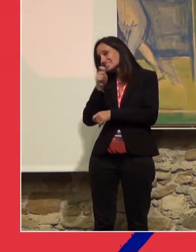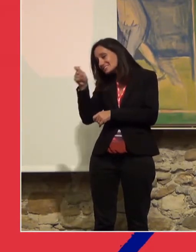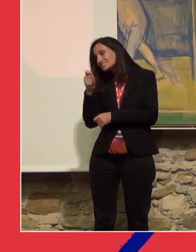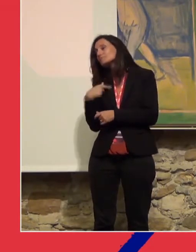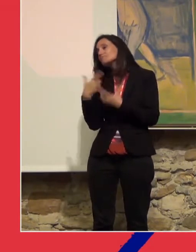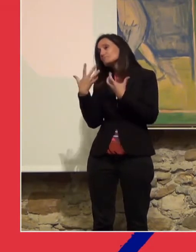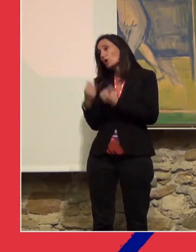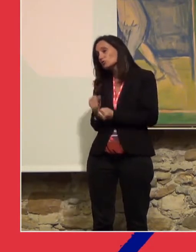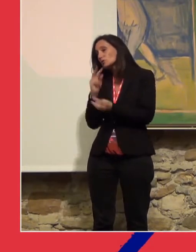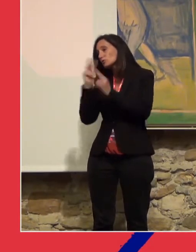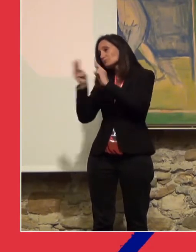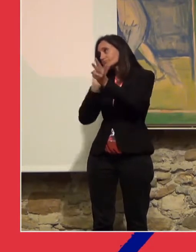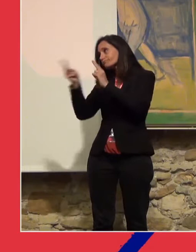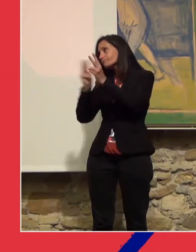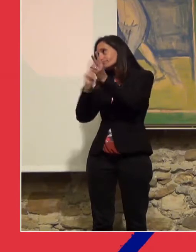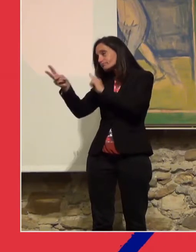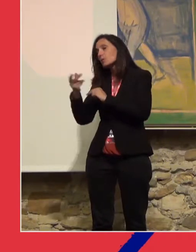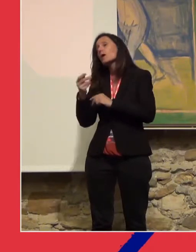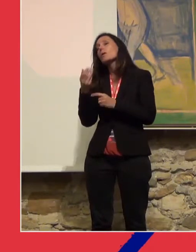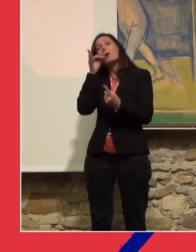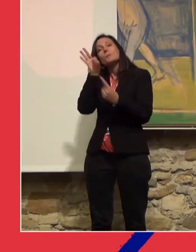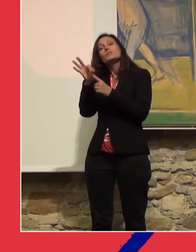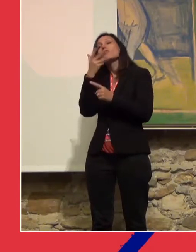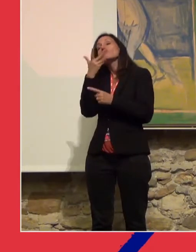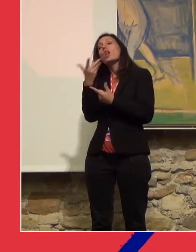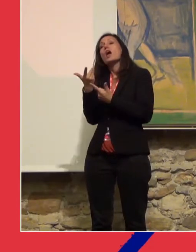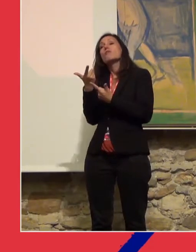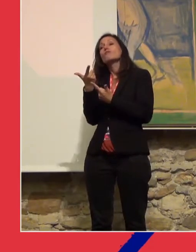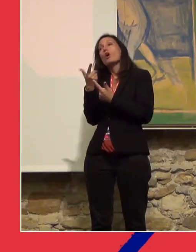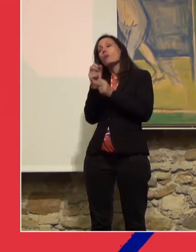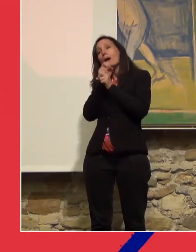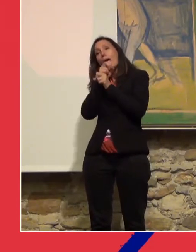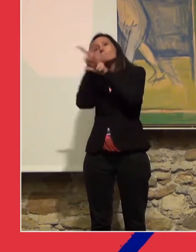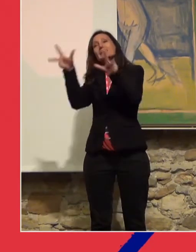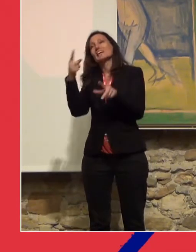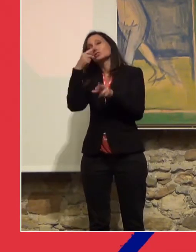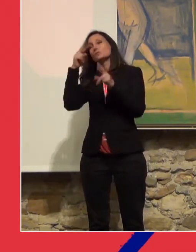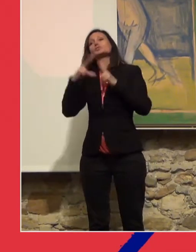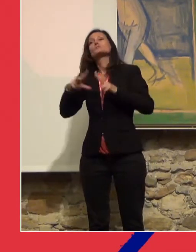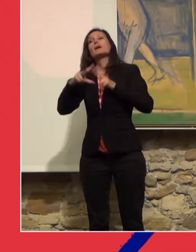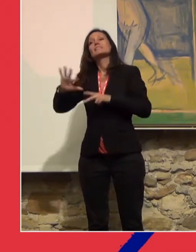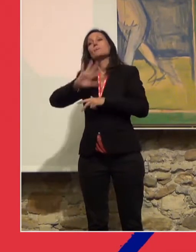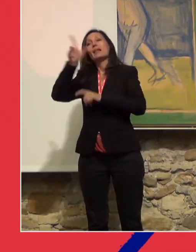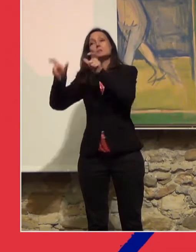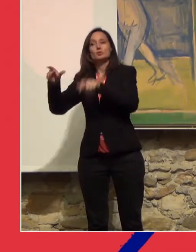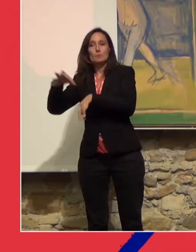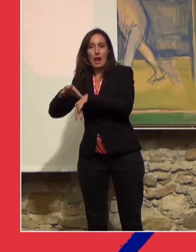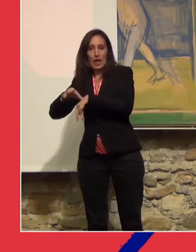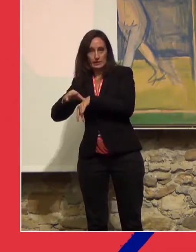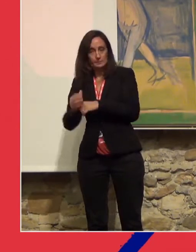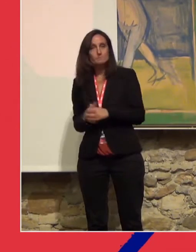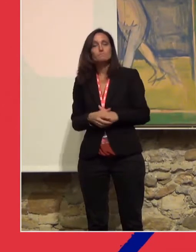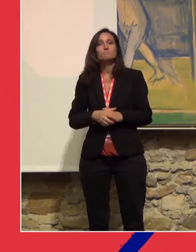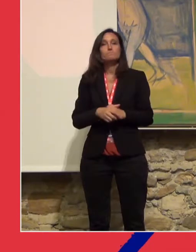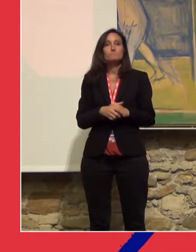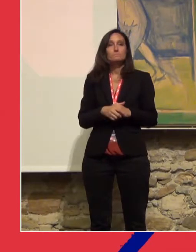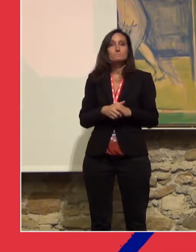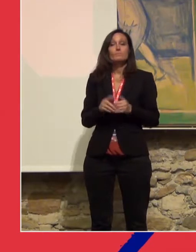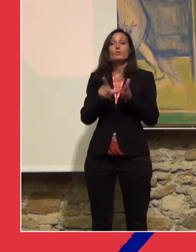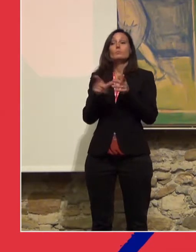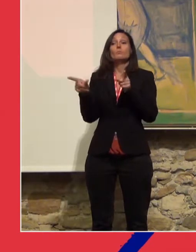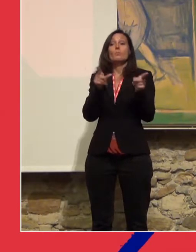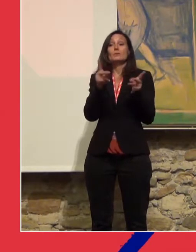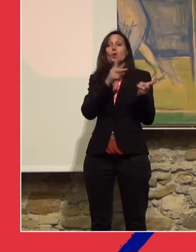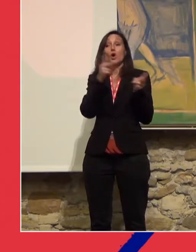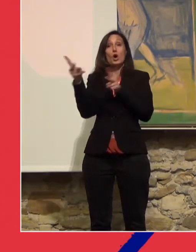momento un messaggio di speranza anche per tutti gli altri ammalati. Durante il ricovero ho avuto la possibilità